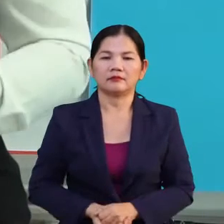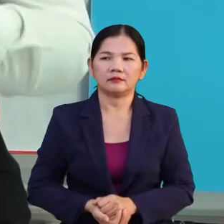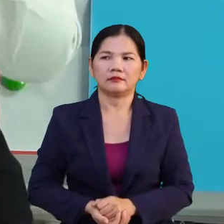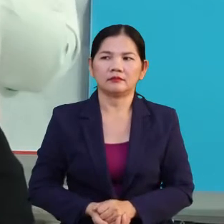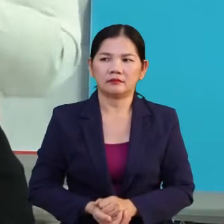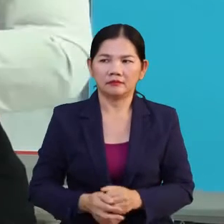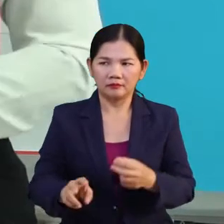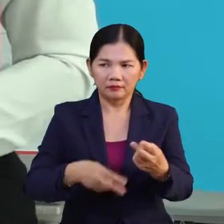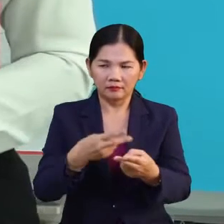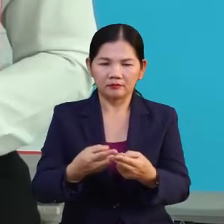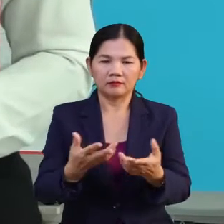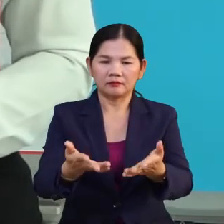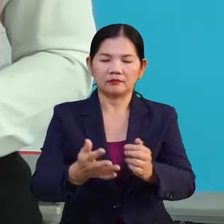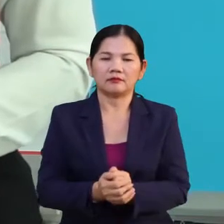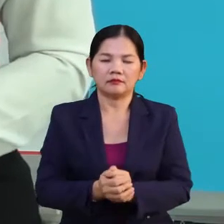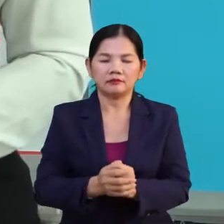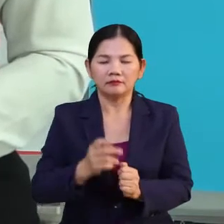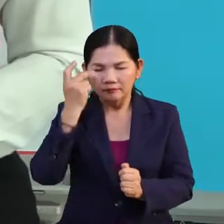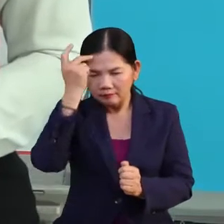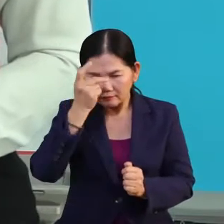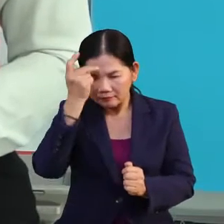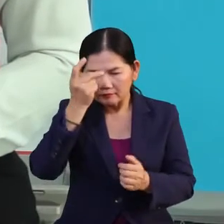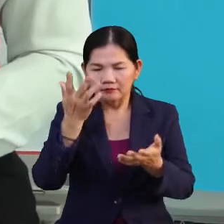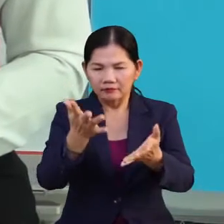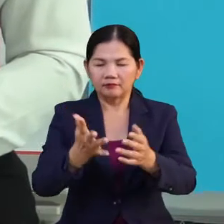តើឆ្លើយលឺមើលកូនអ្វីដែលកូនគិតរួច